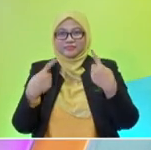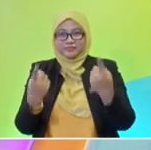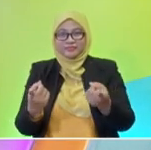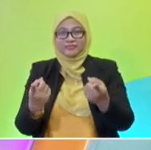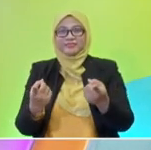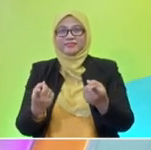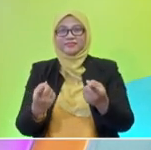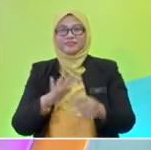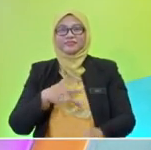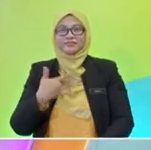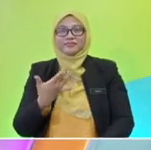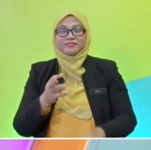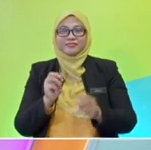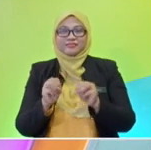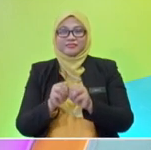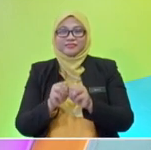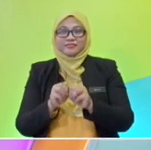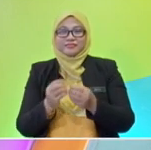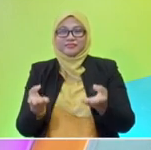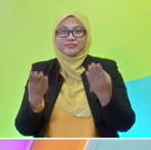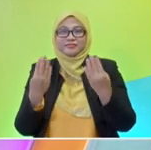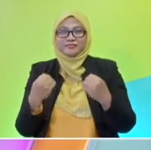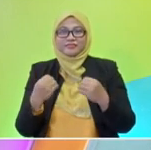balik ke masa dahulu